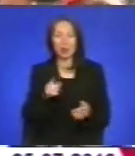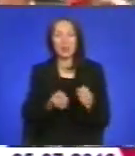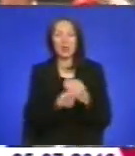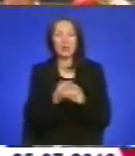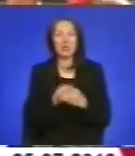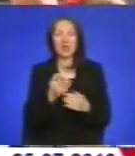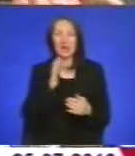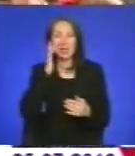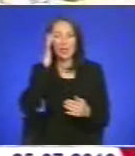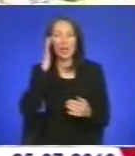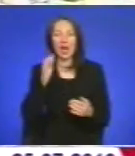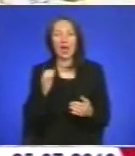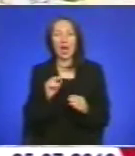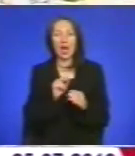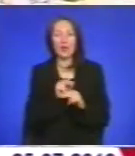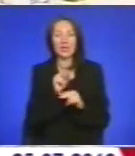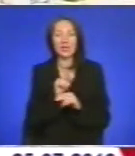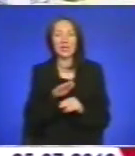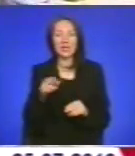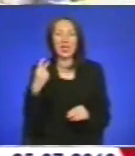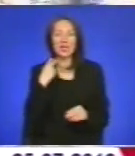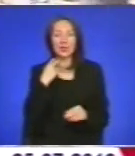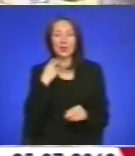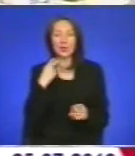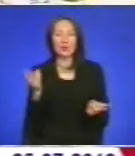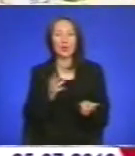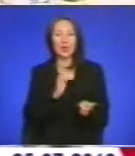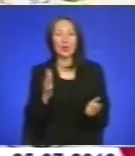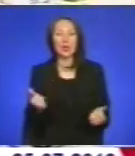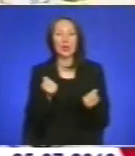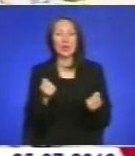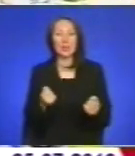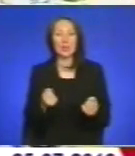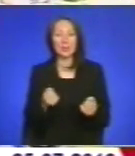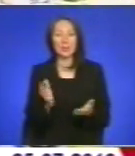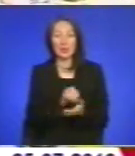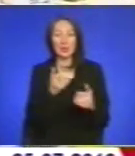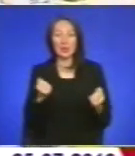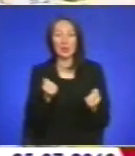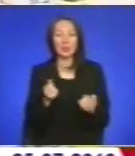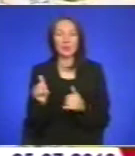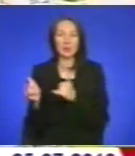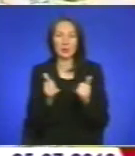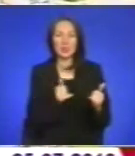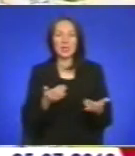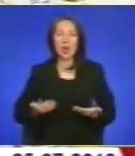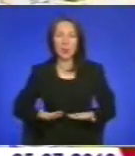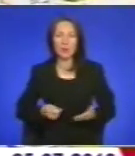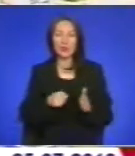знайти підтримку. Забезпечення харчуванням і проживанням – це була наша умова, тобто